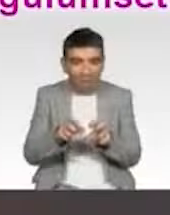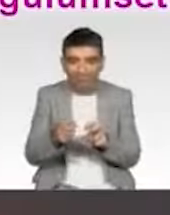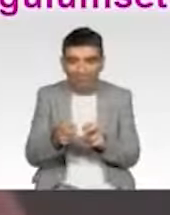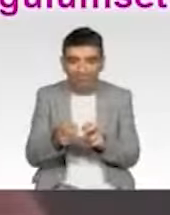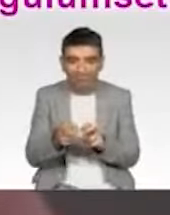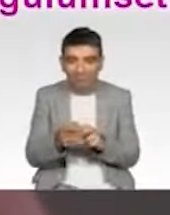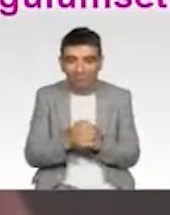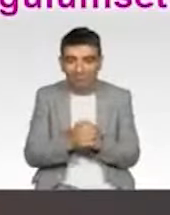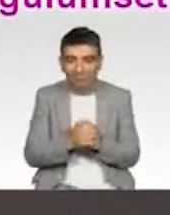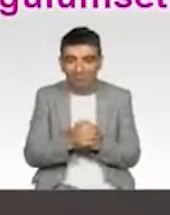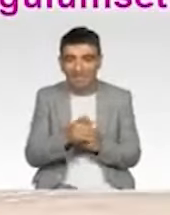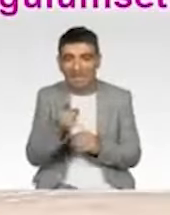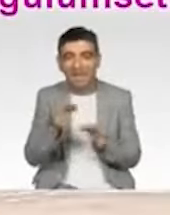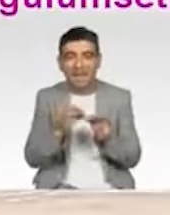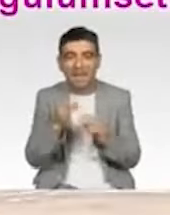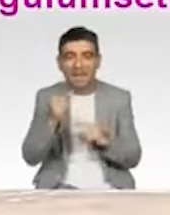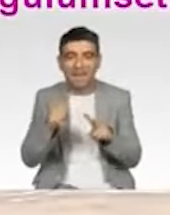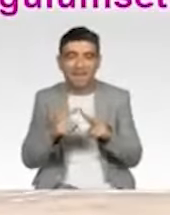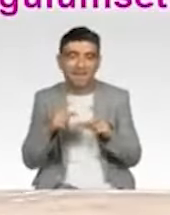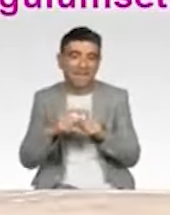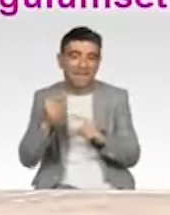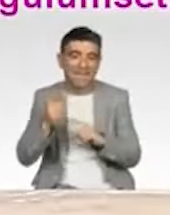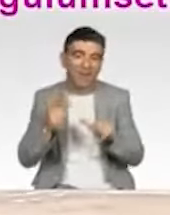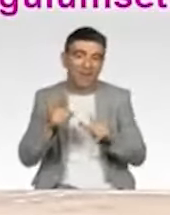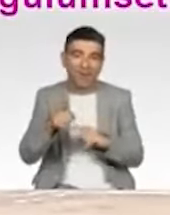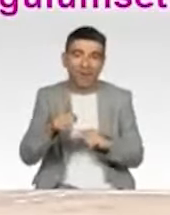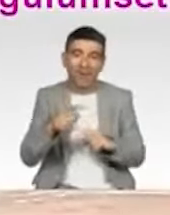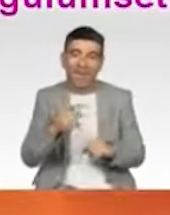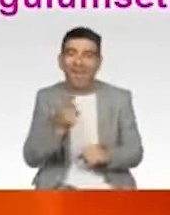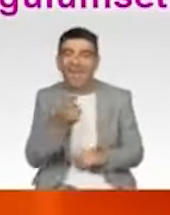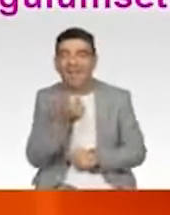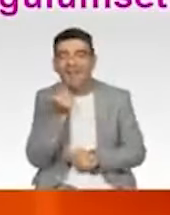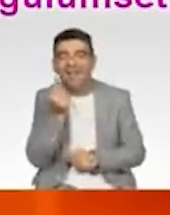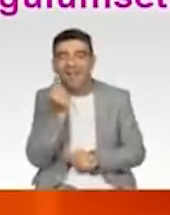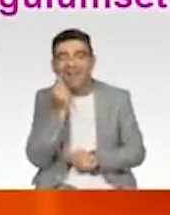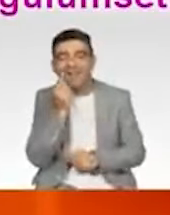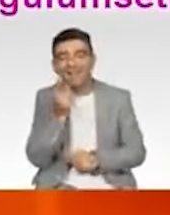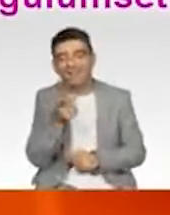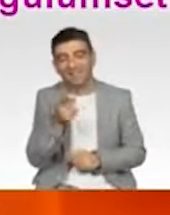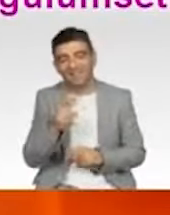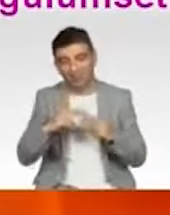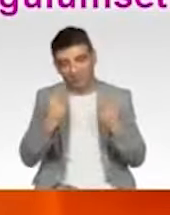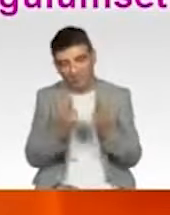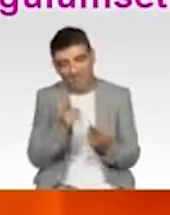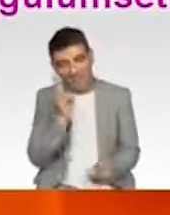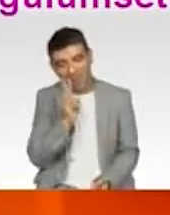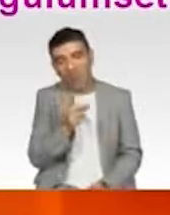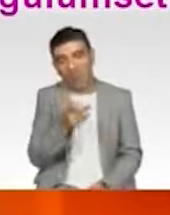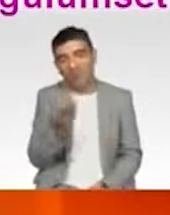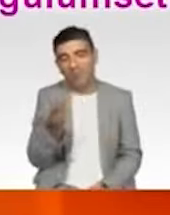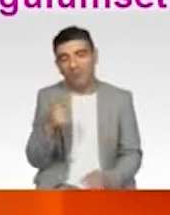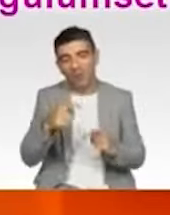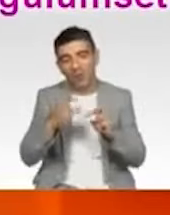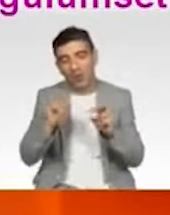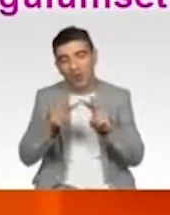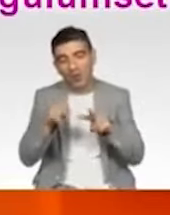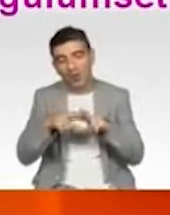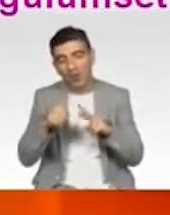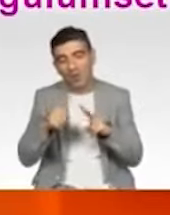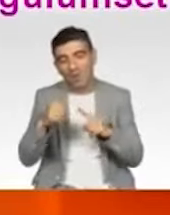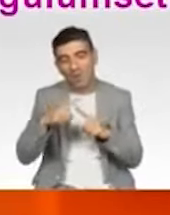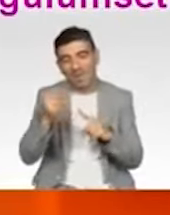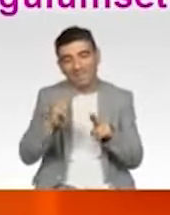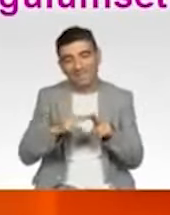hani... Bingöllü erkeklerin ne kadar romantik olduğunu buradan TRT aracılığıyla bütün dünyaya ilan etmiş olalım. Ben